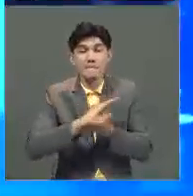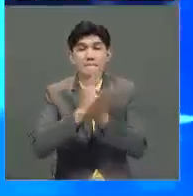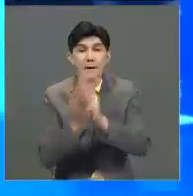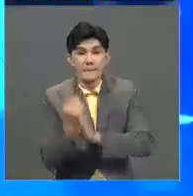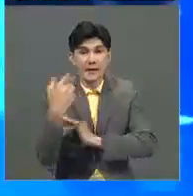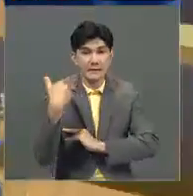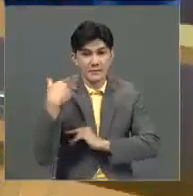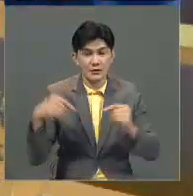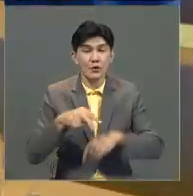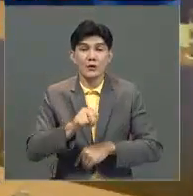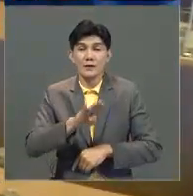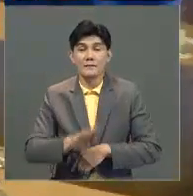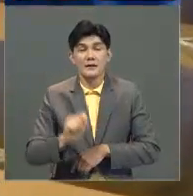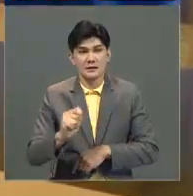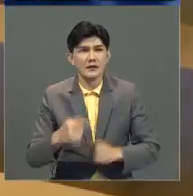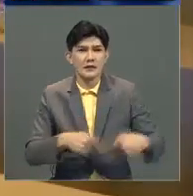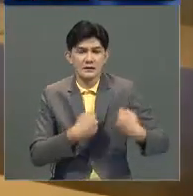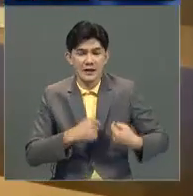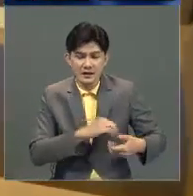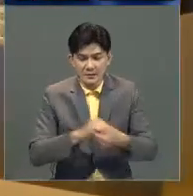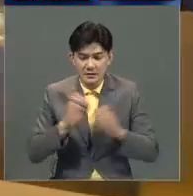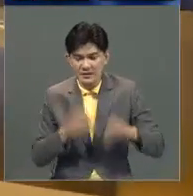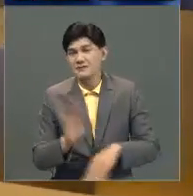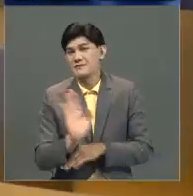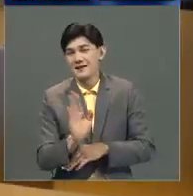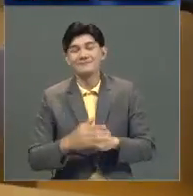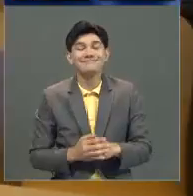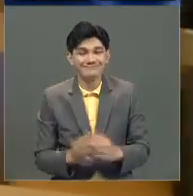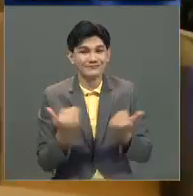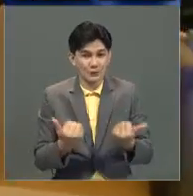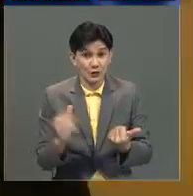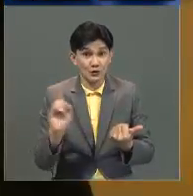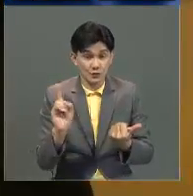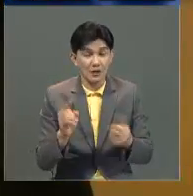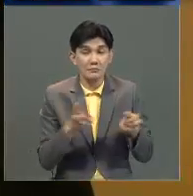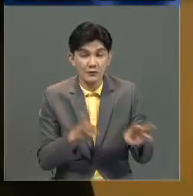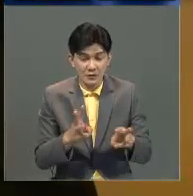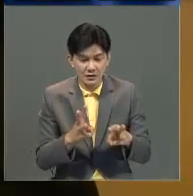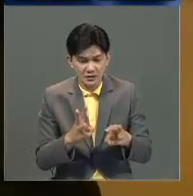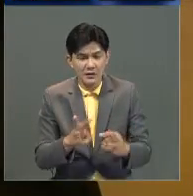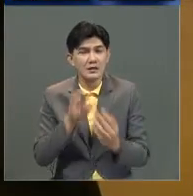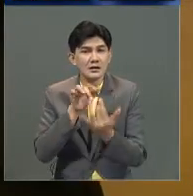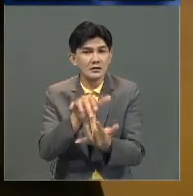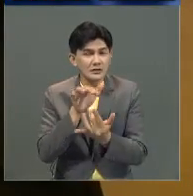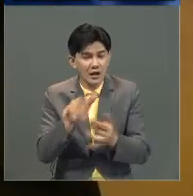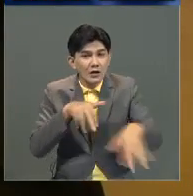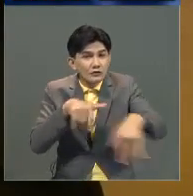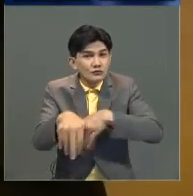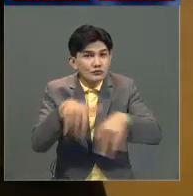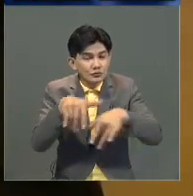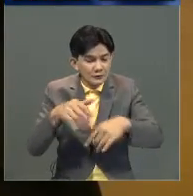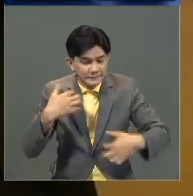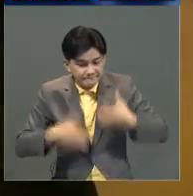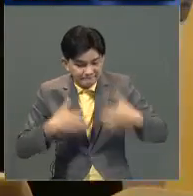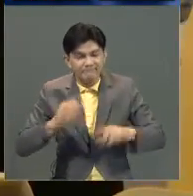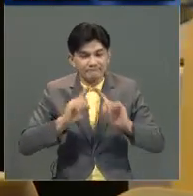ม่ก็คือ NBT รวมใจคนไทยไม่ทิ้งกันซึ่งก็ถือว่าเป็นอีกหนึ่งช่องทางนะคะในการสื่อสารกับพี่น้องประชาชนที่ได้รับ